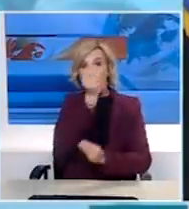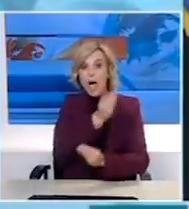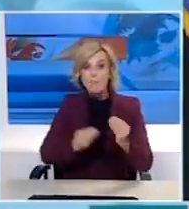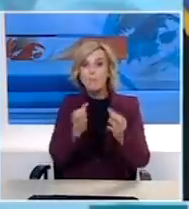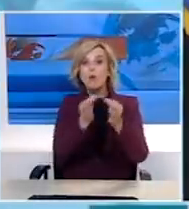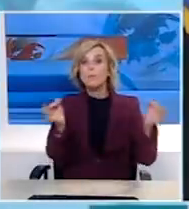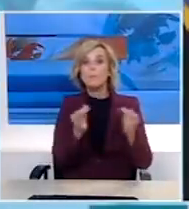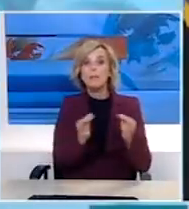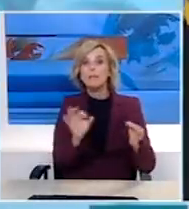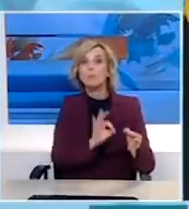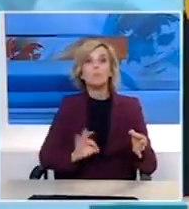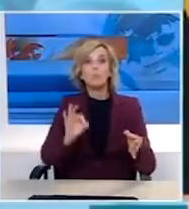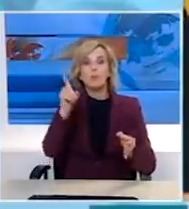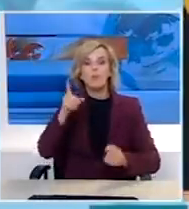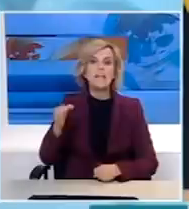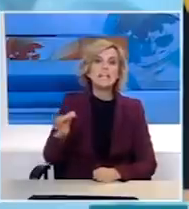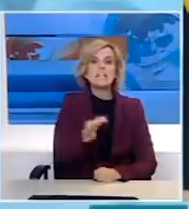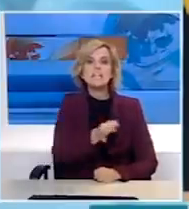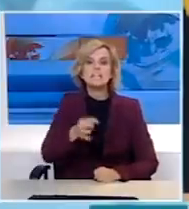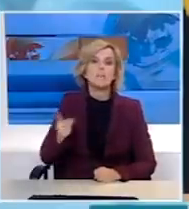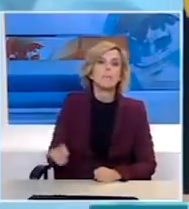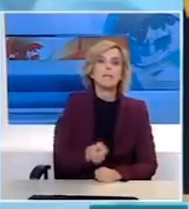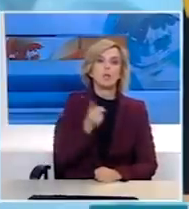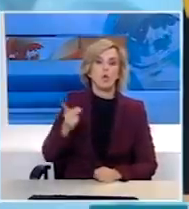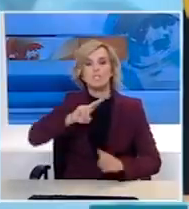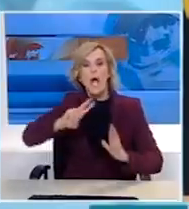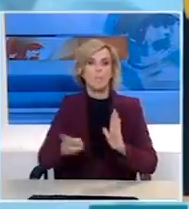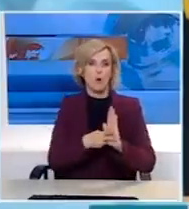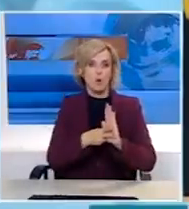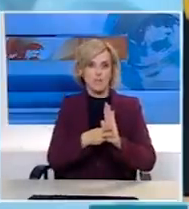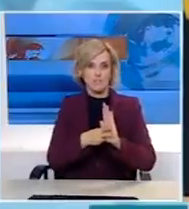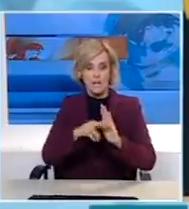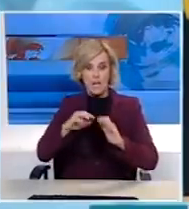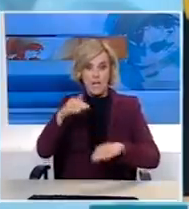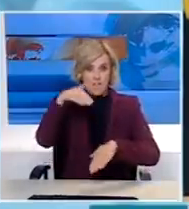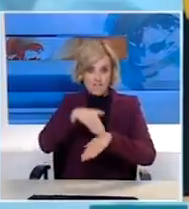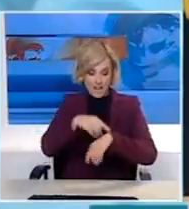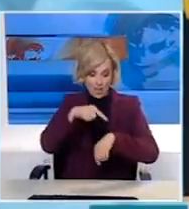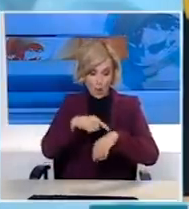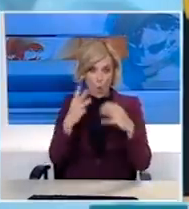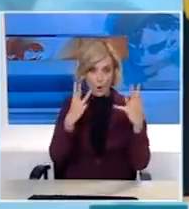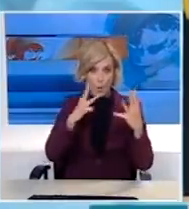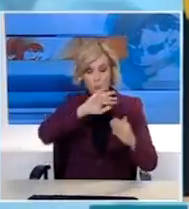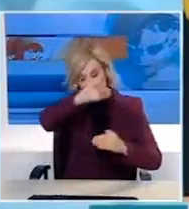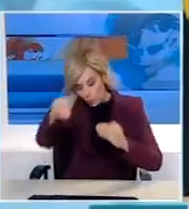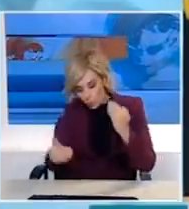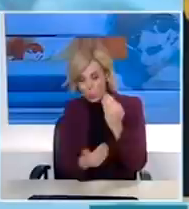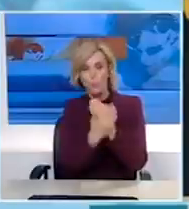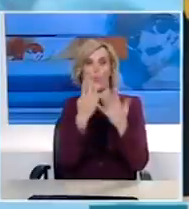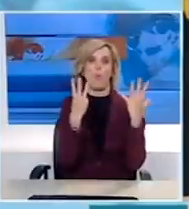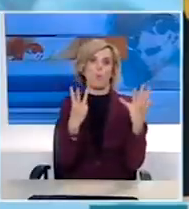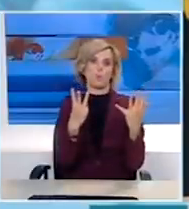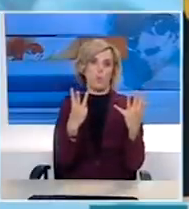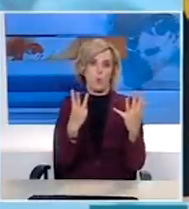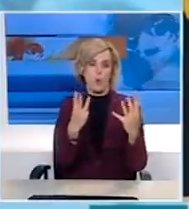μέτρα κίνησης για τους κατοίκους της Μυκόνου. Πιο συγκεκριμένα, δεν επιτρέπεται η κυκλοφορία από τις 8 το βράδυ μέχρι τις 8 το πρωί, ενώ αναστέλλεται η δυνατότητα κατ'